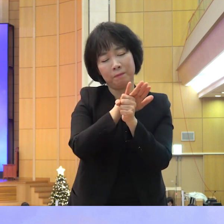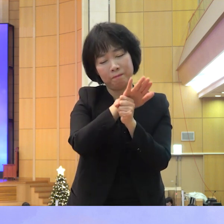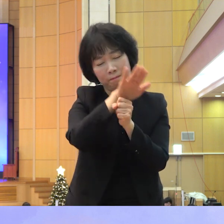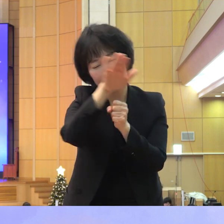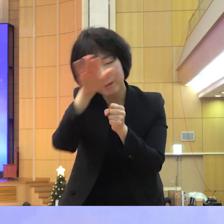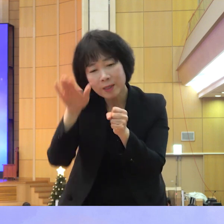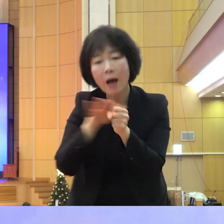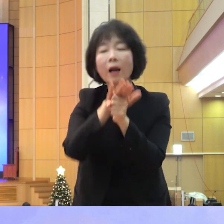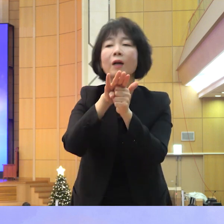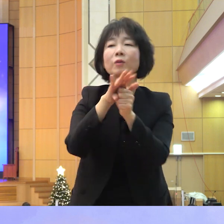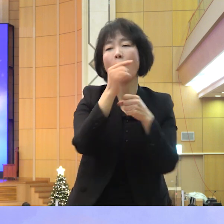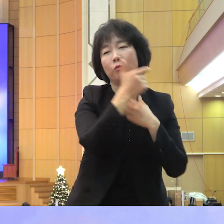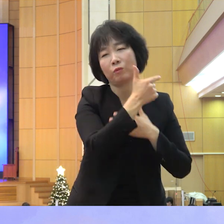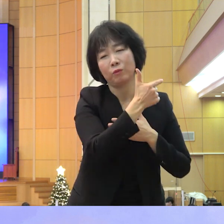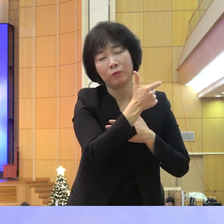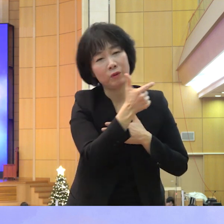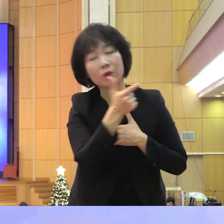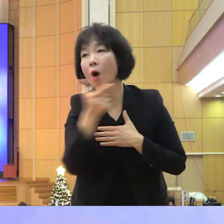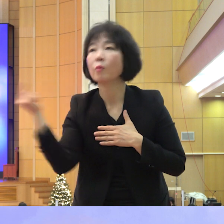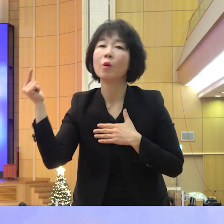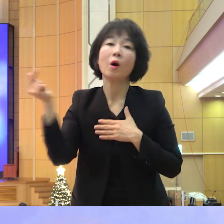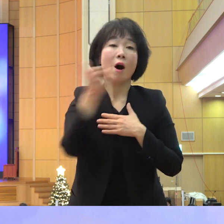주님 사랑 너무